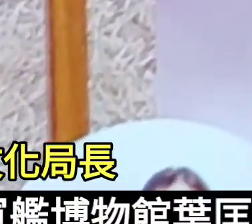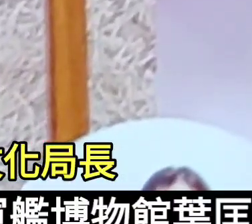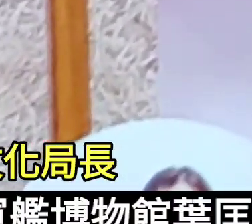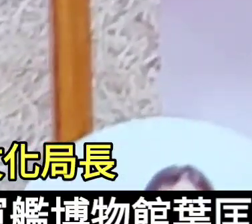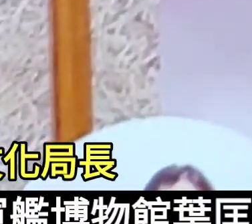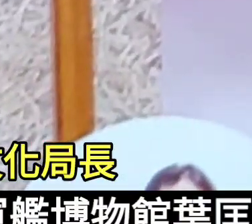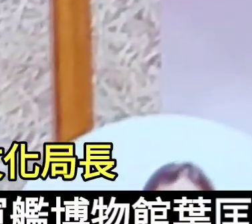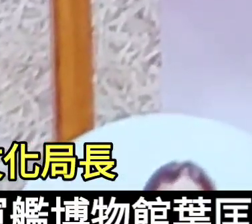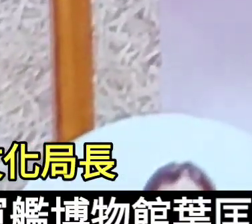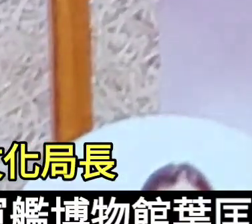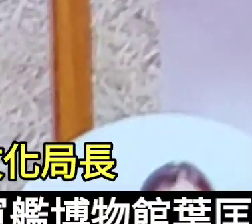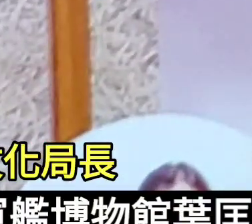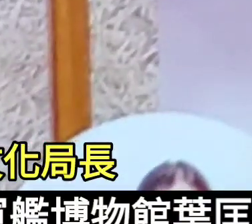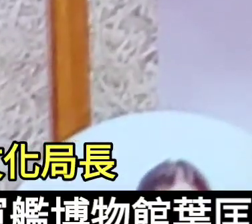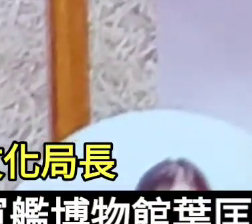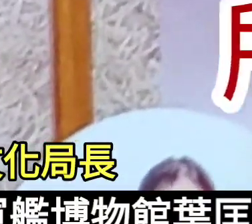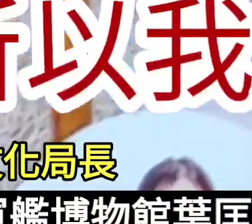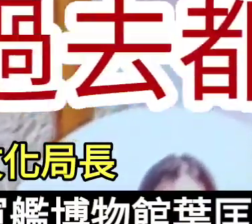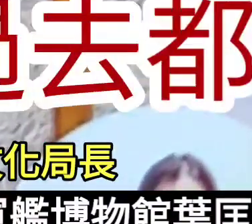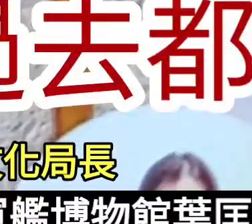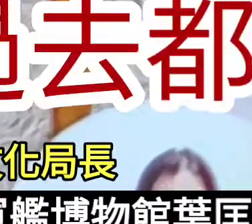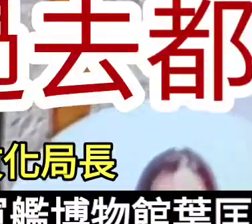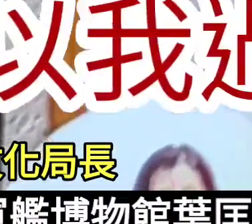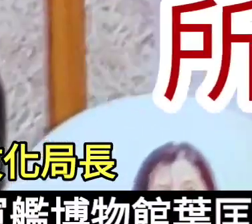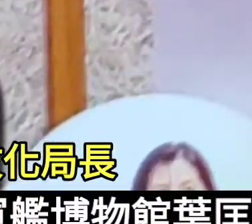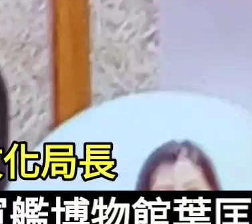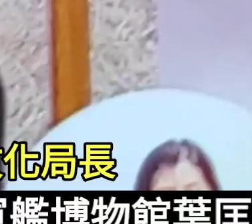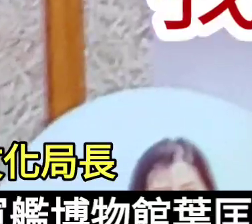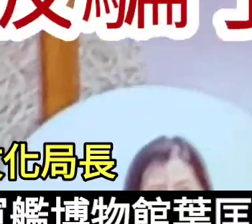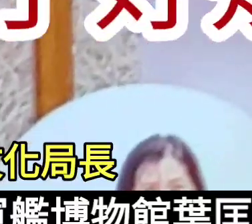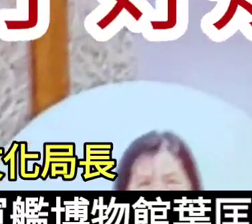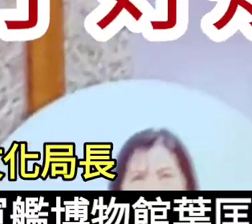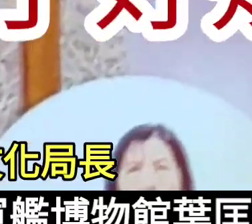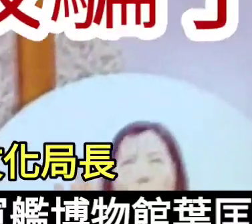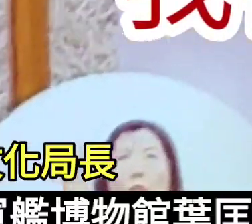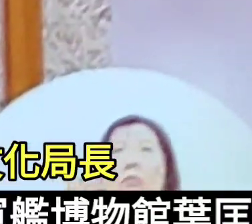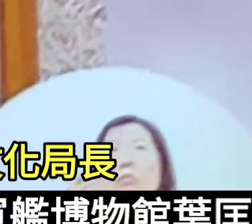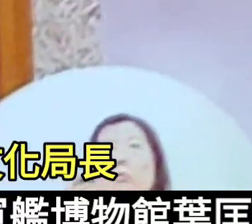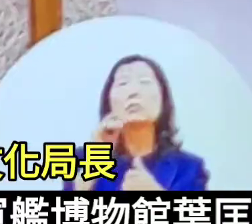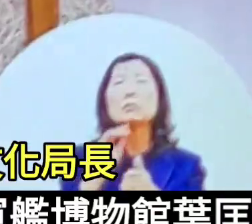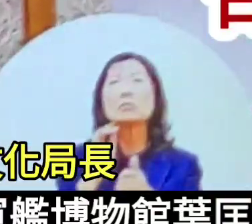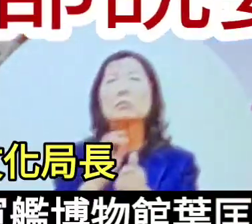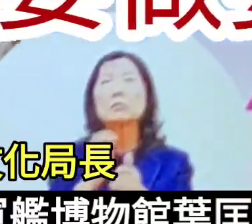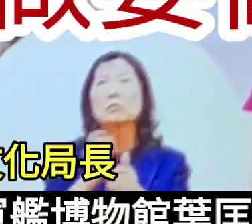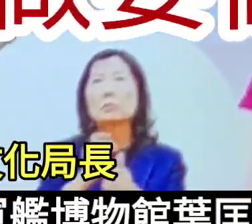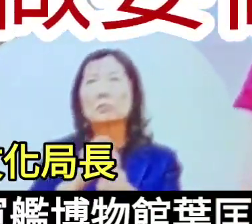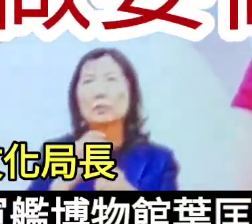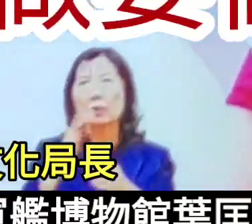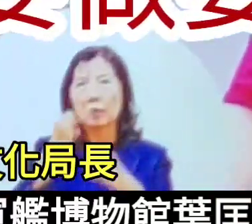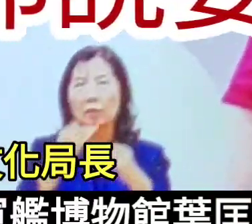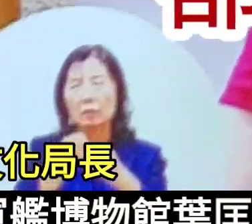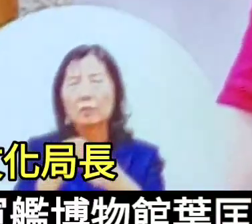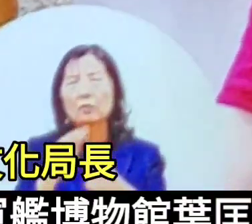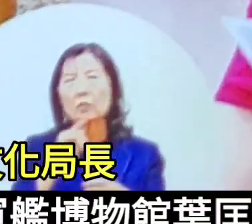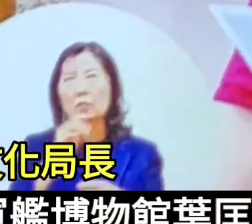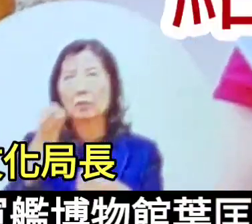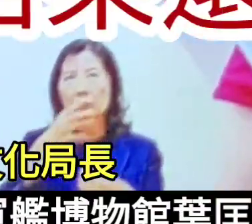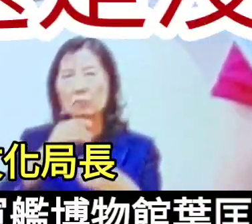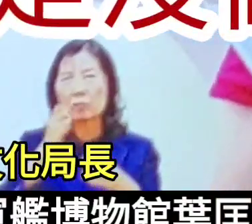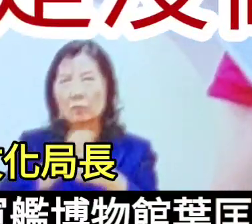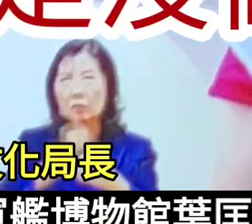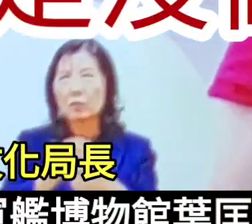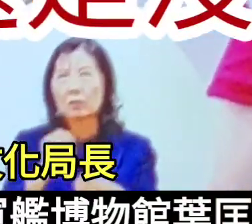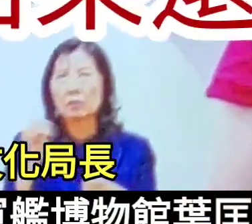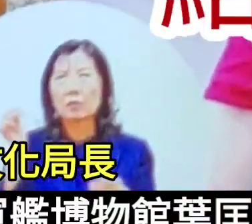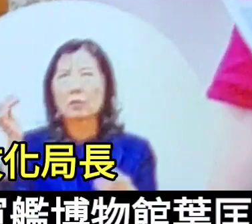者是修正计划跟程序来做。 所以我过去都被骗啊，我被骗了好几年的，都说要做要做啊，结果还是没